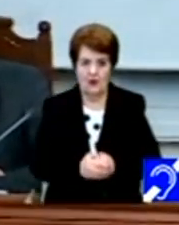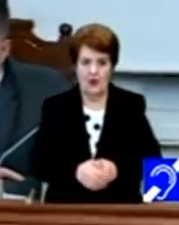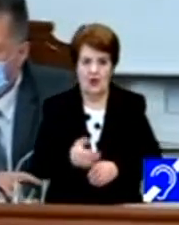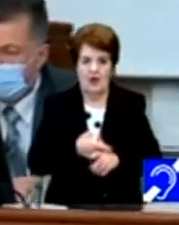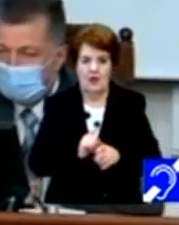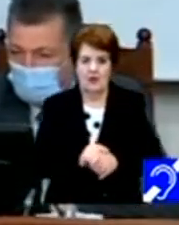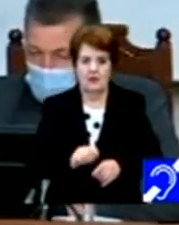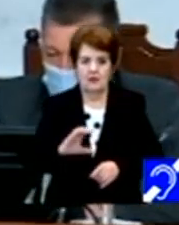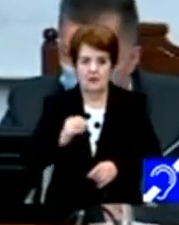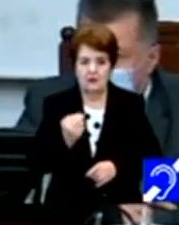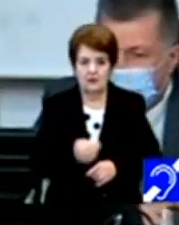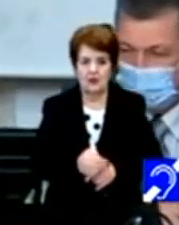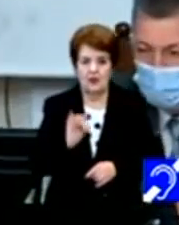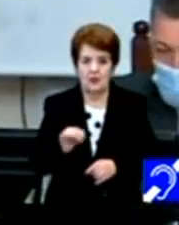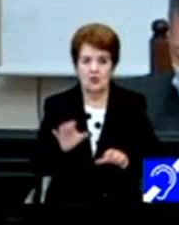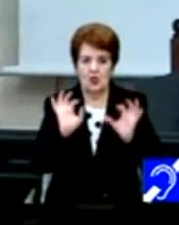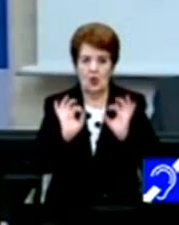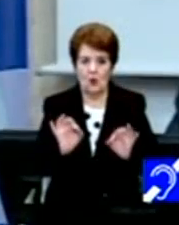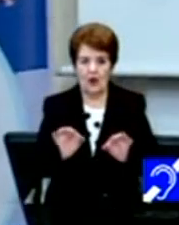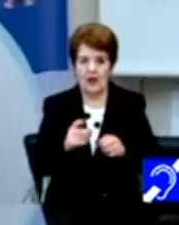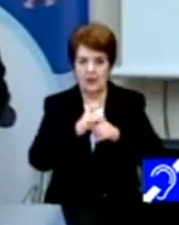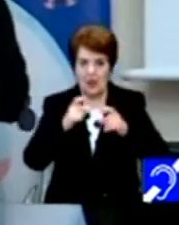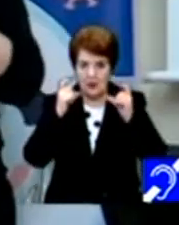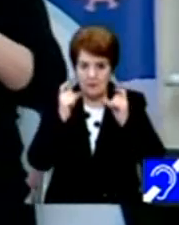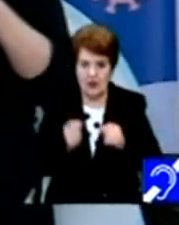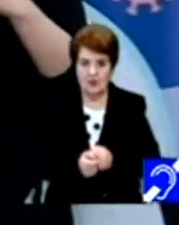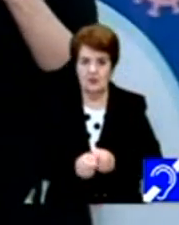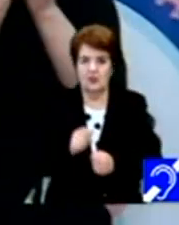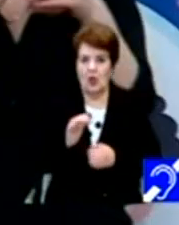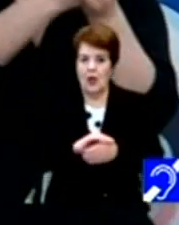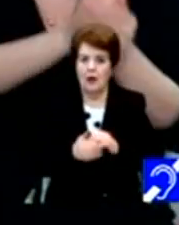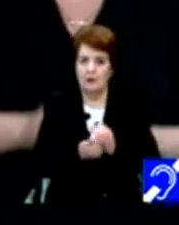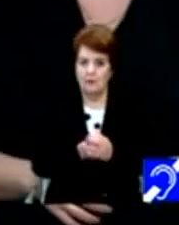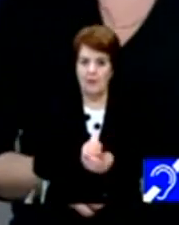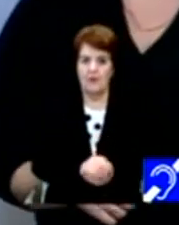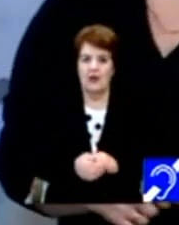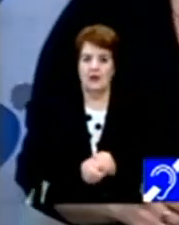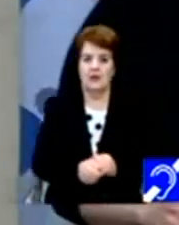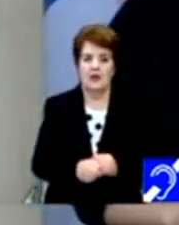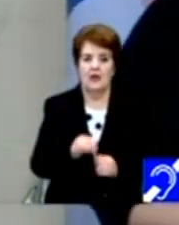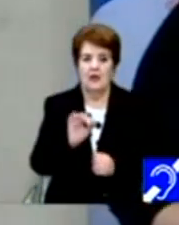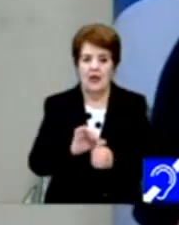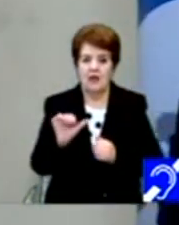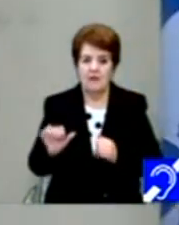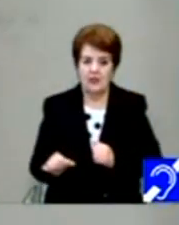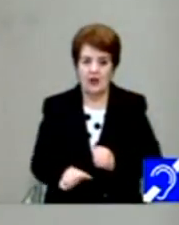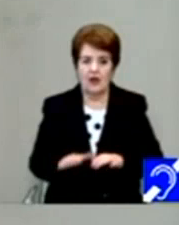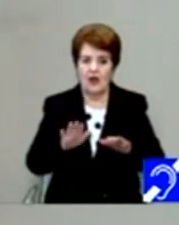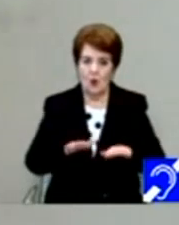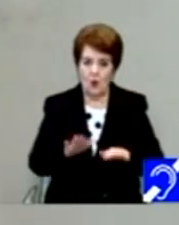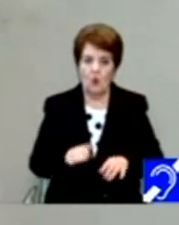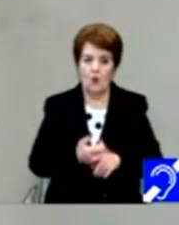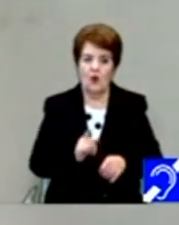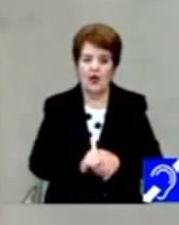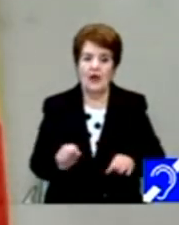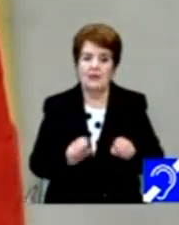distanței sociale, purtarea corectă a măștii, spălarea frecventă pe mâini, evitarea locurilor care,